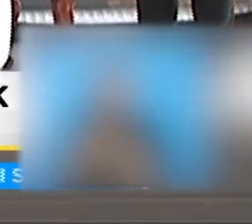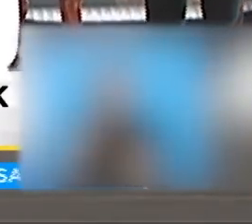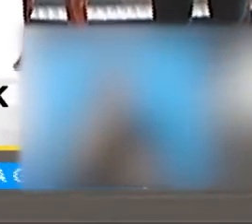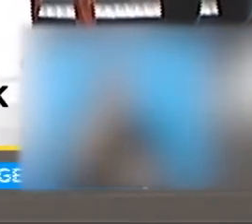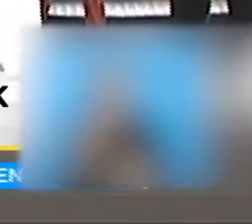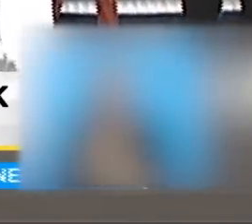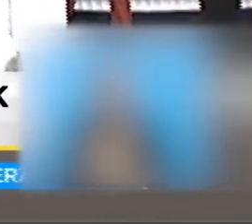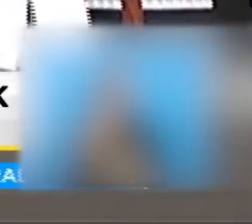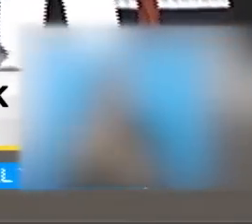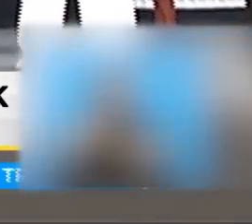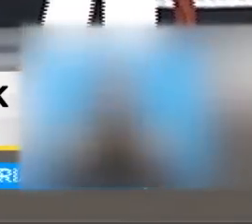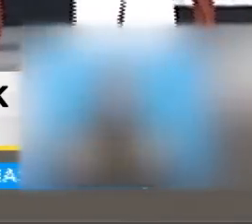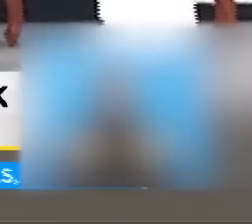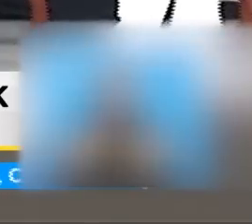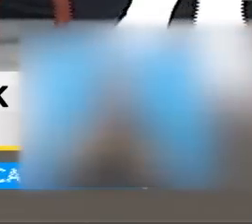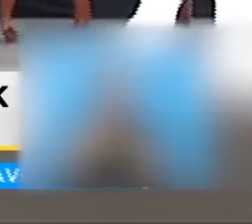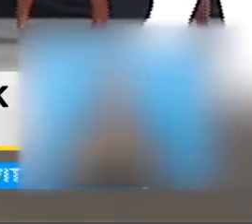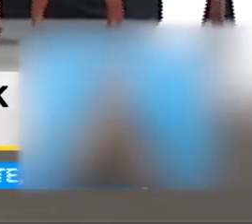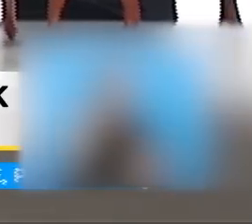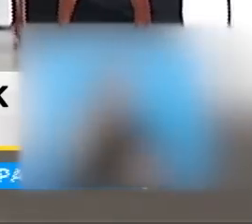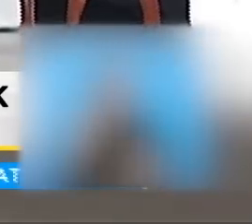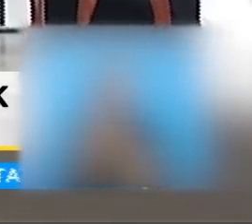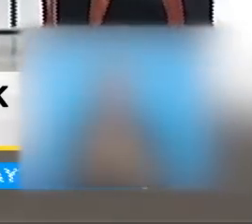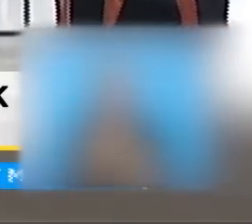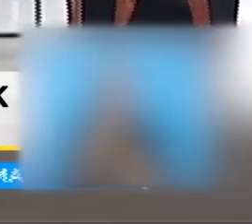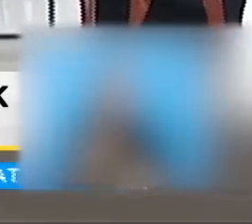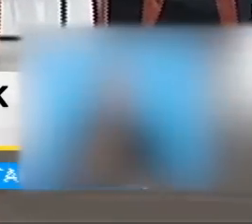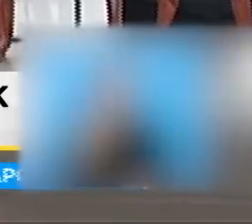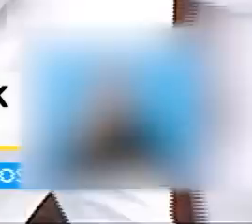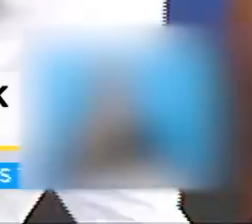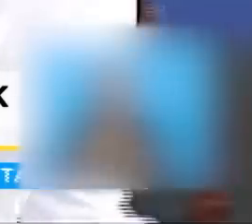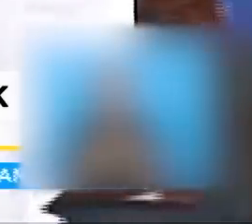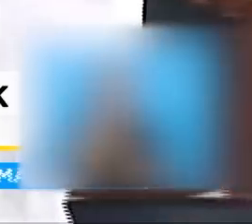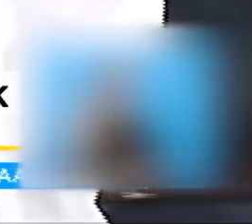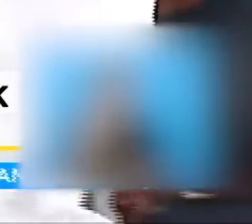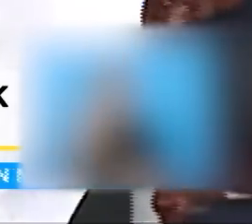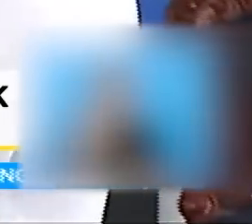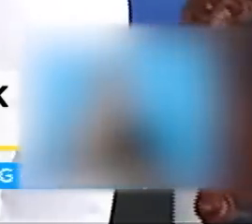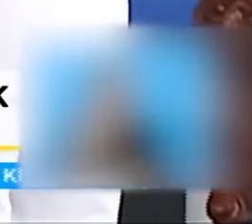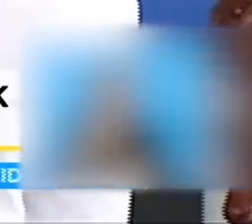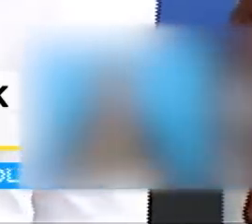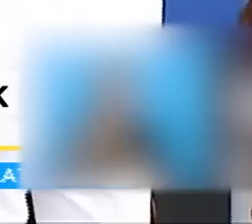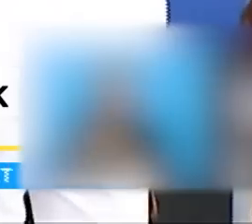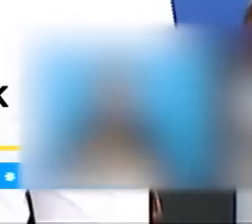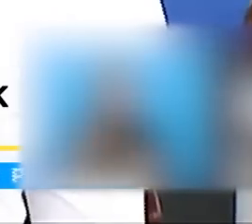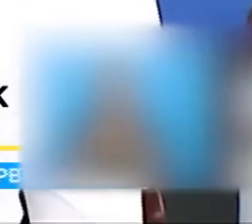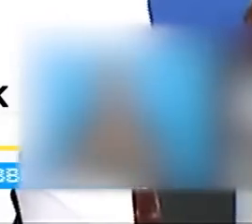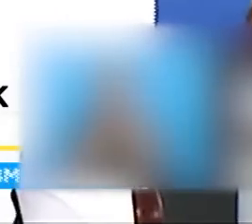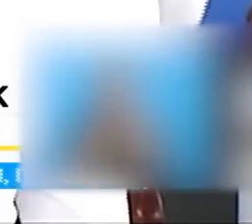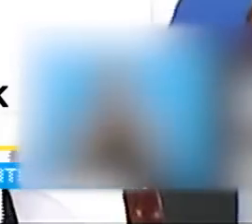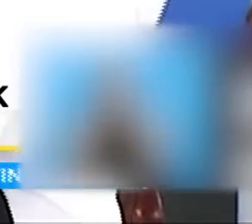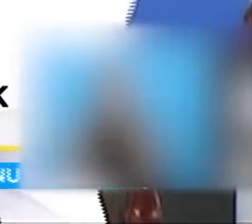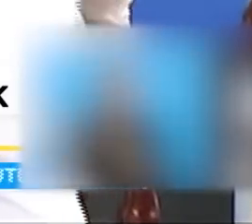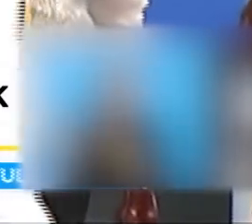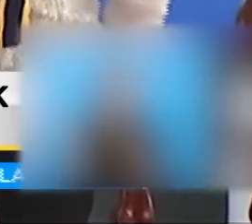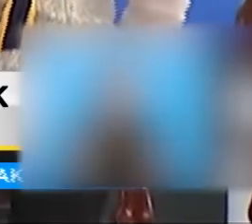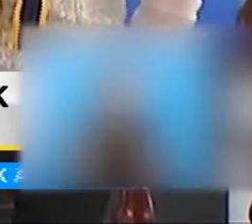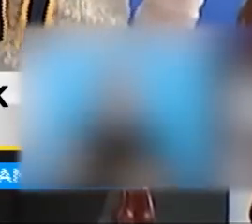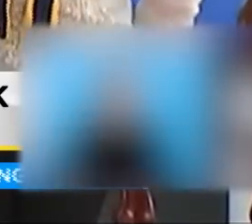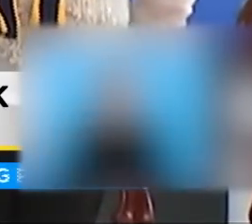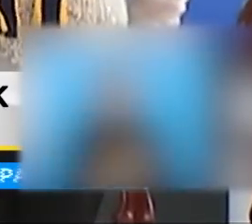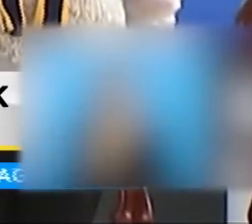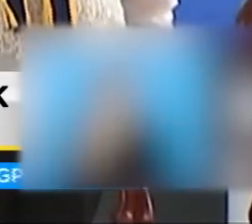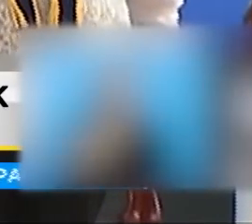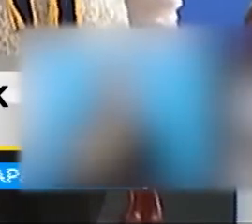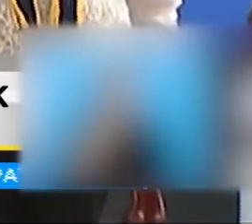sitwasyon natin ngayon. Dadaan lamang siya sa may northern part ng ating bansa pero magdadala pa ito ng habagat. Kaya ang sinasabi